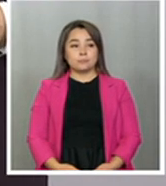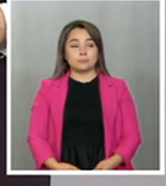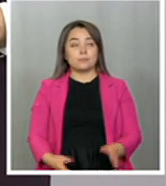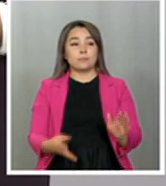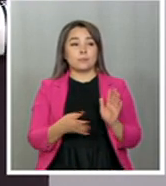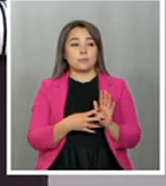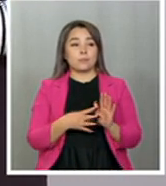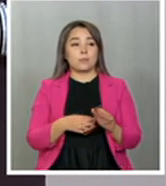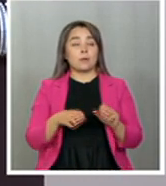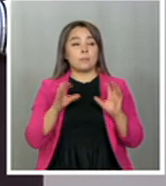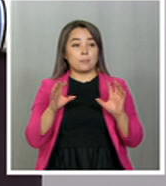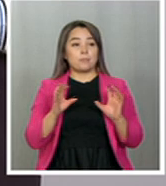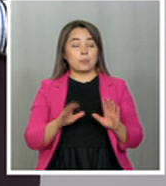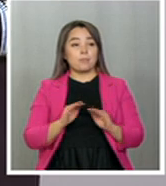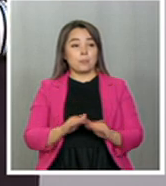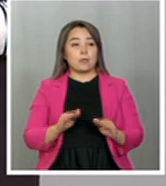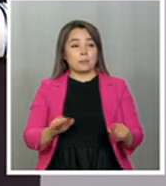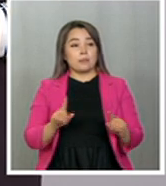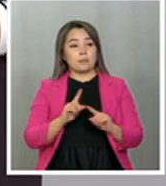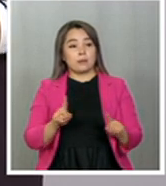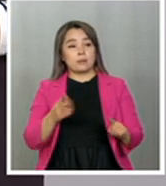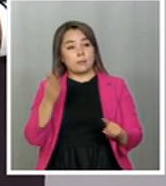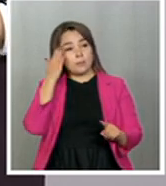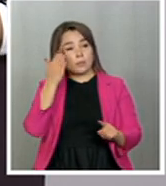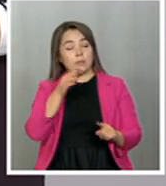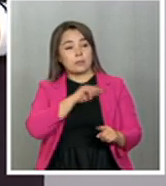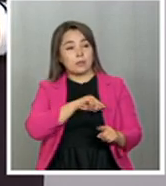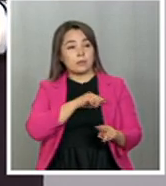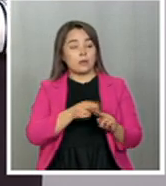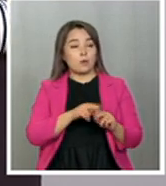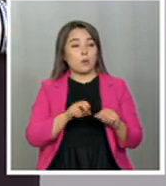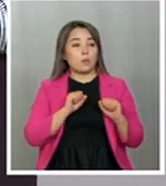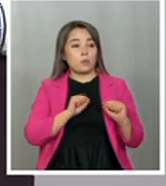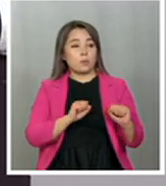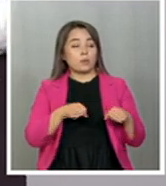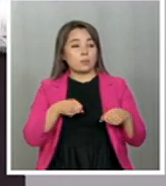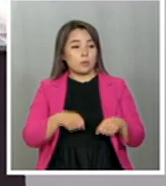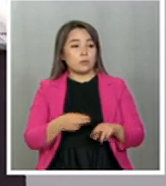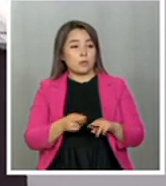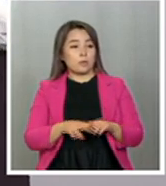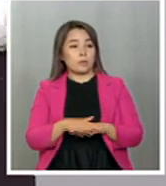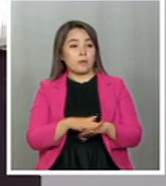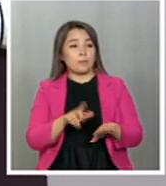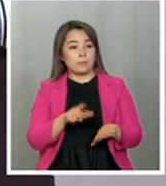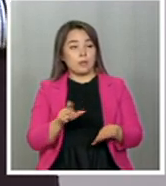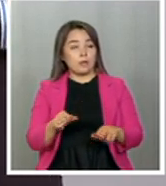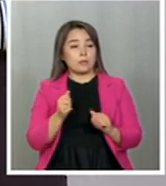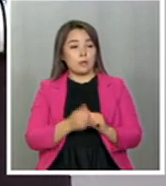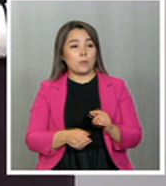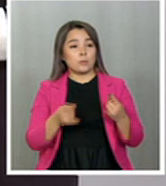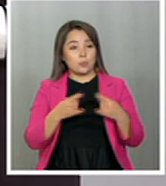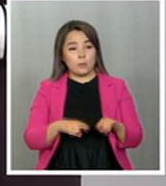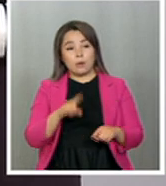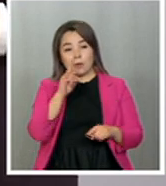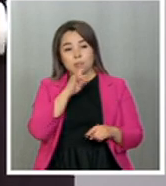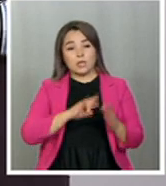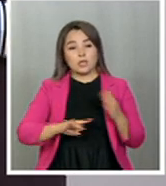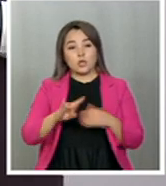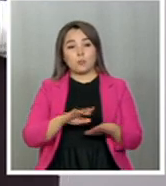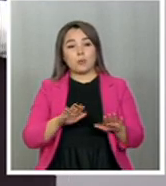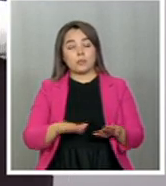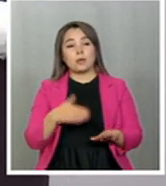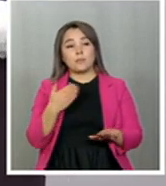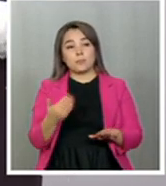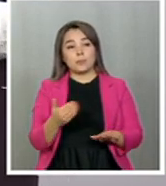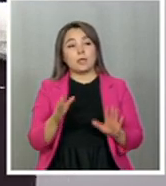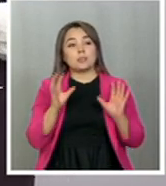9-шы бап. Баланың даралық ерекшелікке және оны сақтауға құқығы. Әрбір бала туғаннан кейін Қазақстан